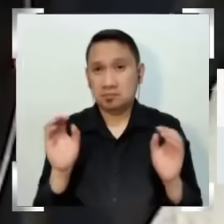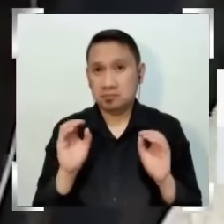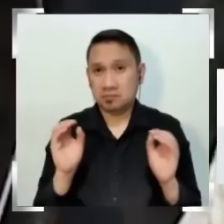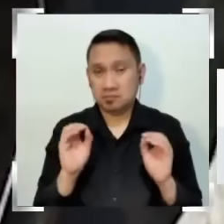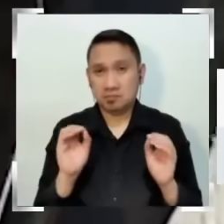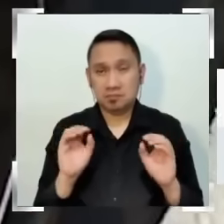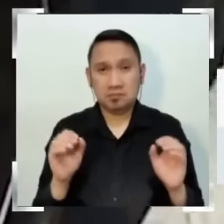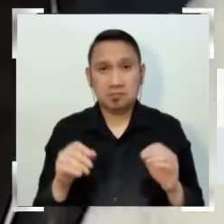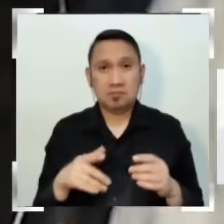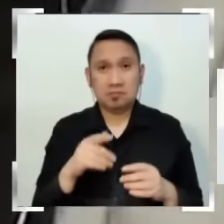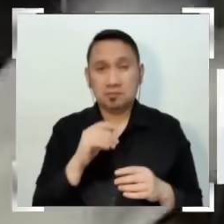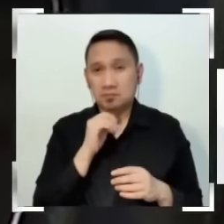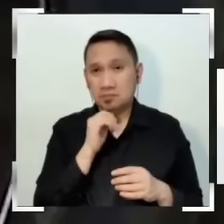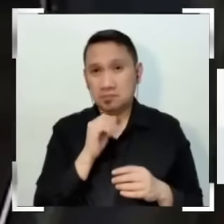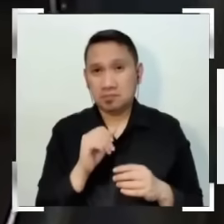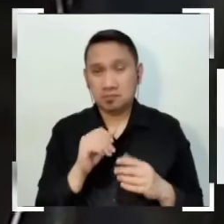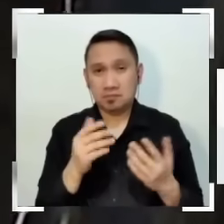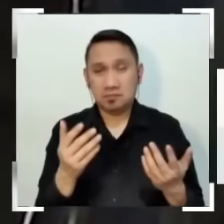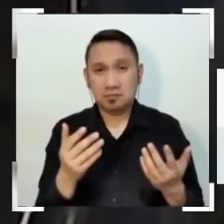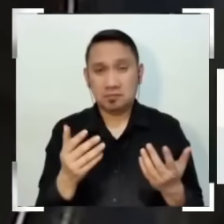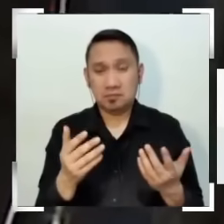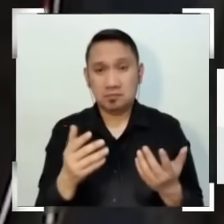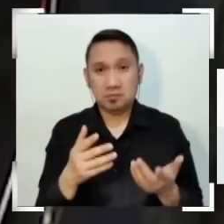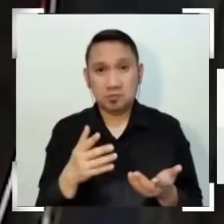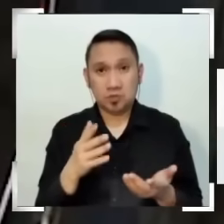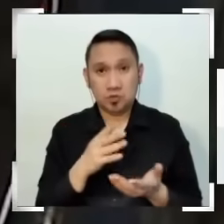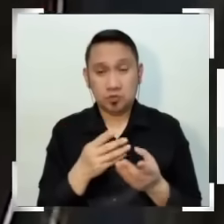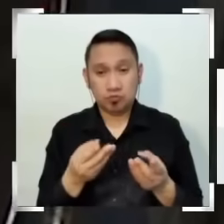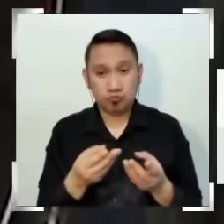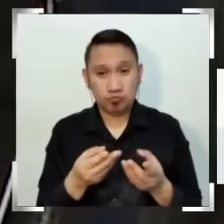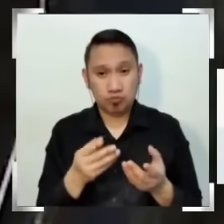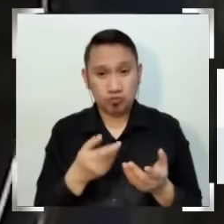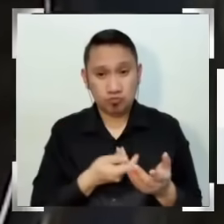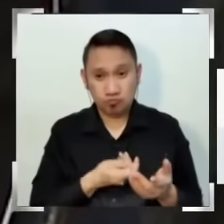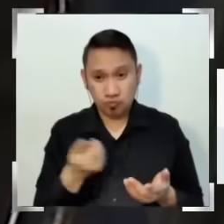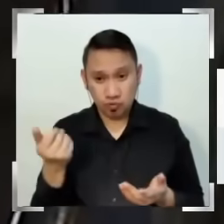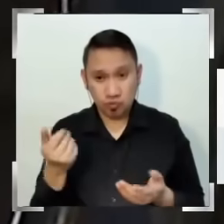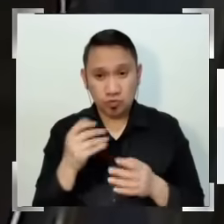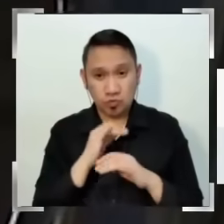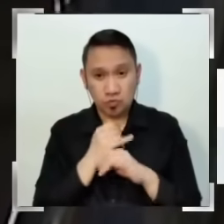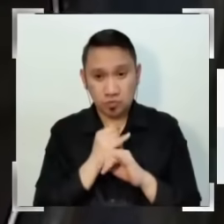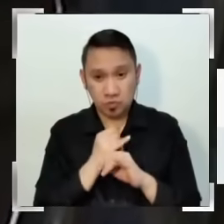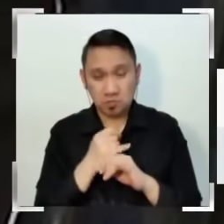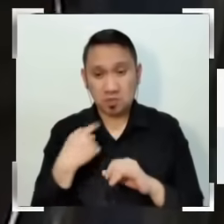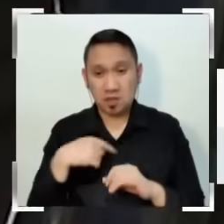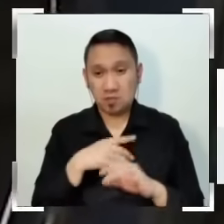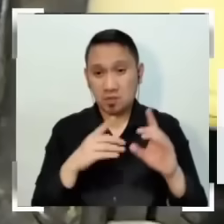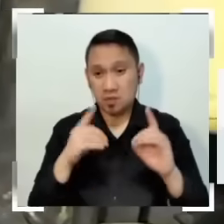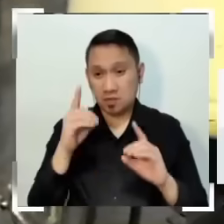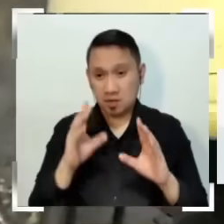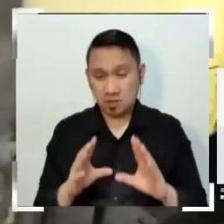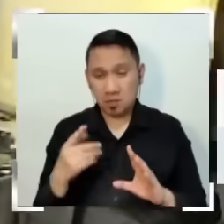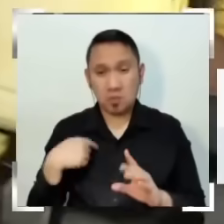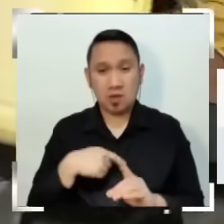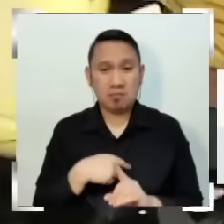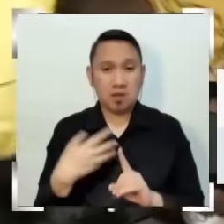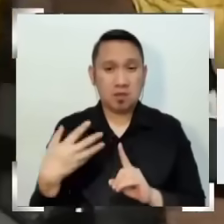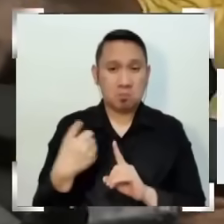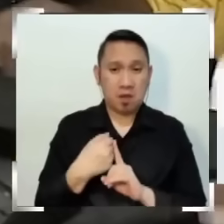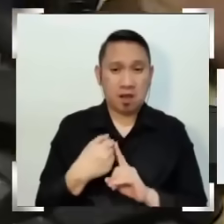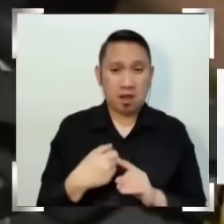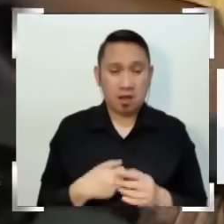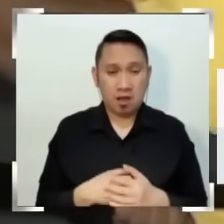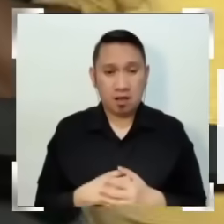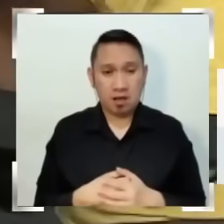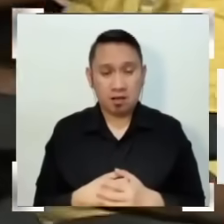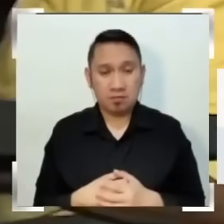kami sinangayon na mapipisod po yung jeep. Kasi siyempre kami, gaya namin mga driver, kami ang tatamaan kasi po doon. Si Edgar